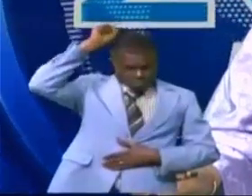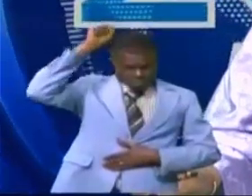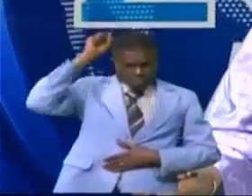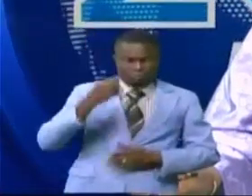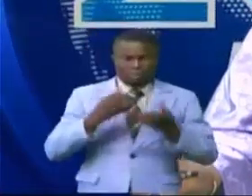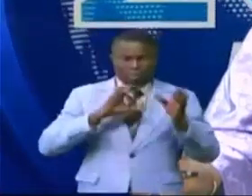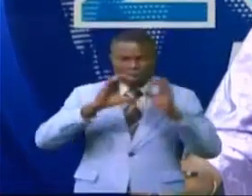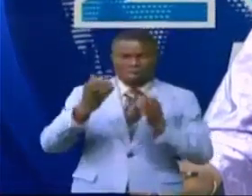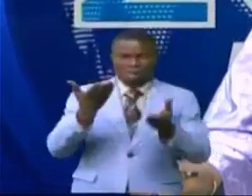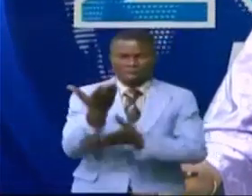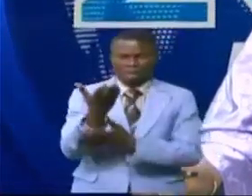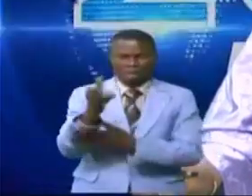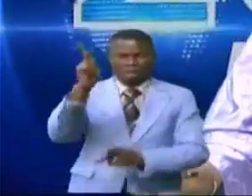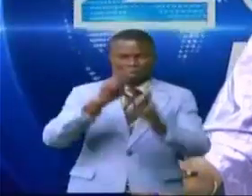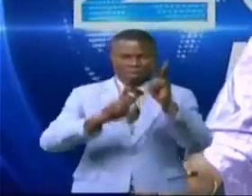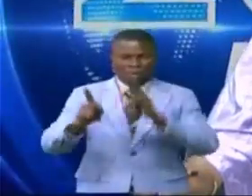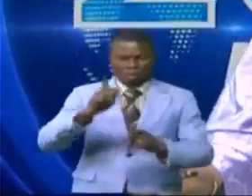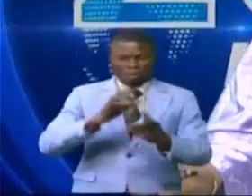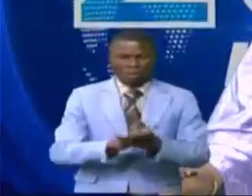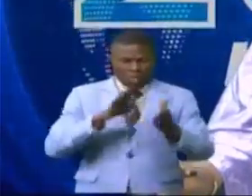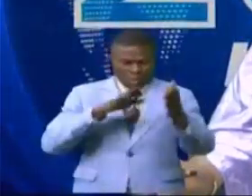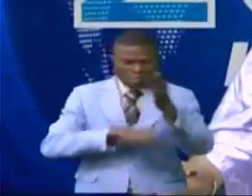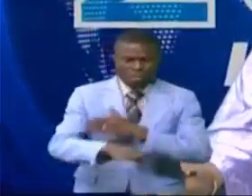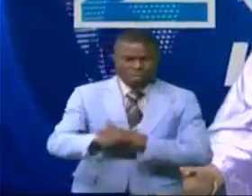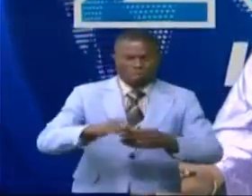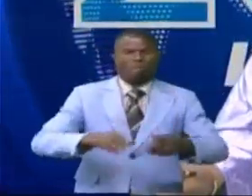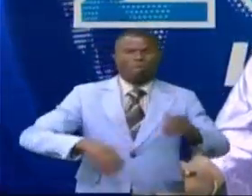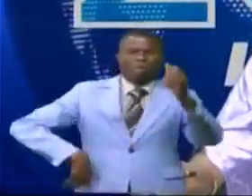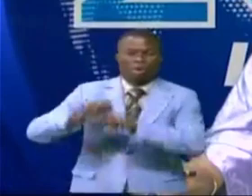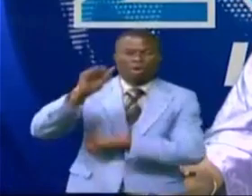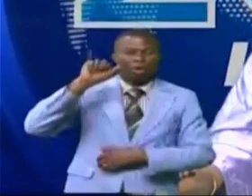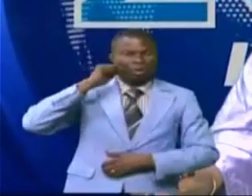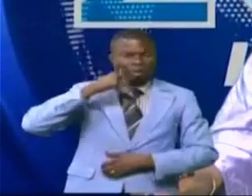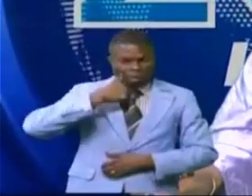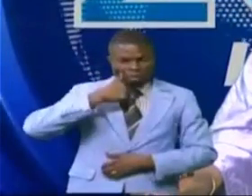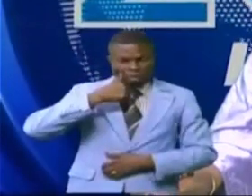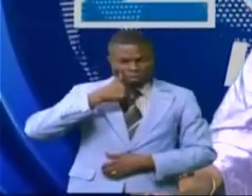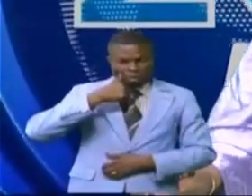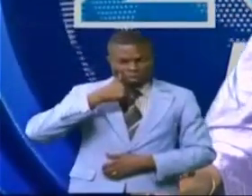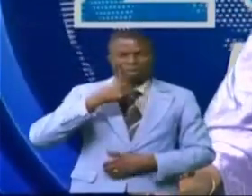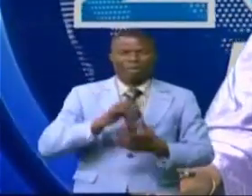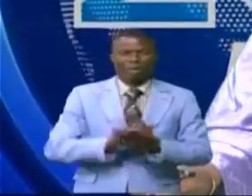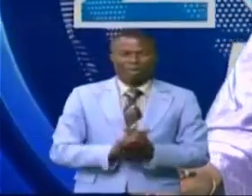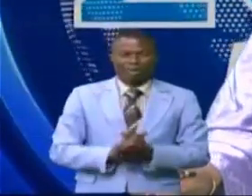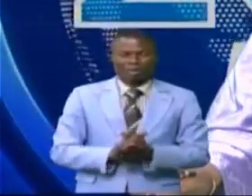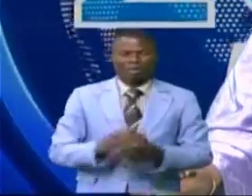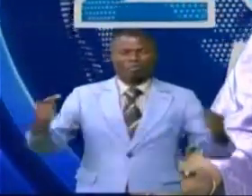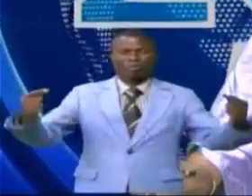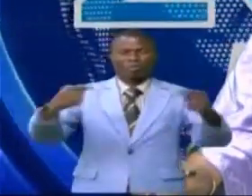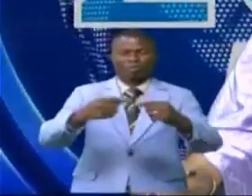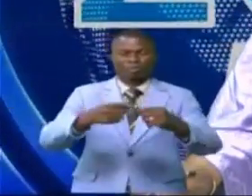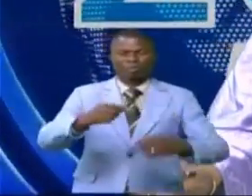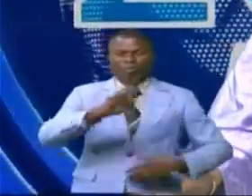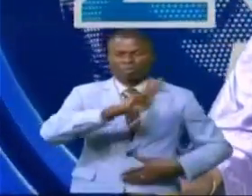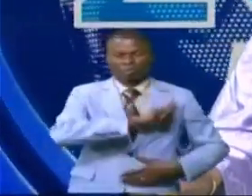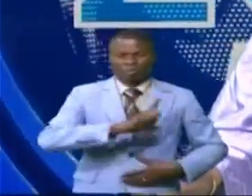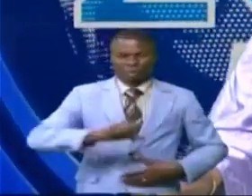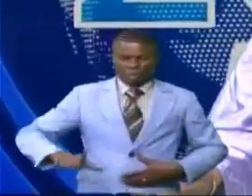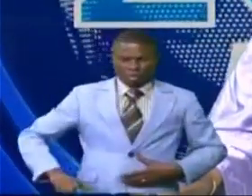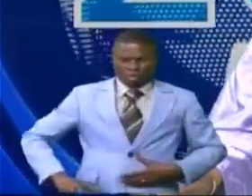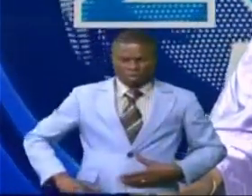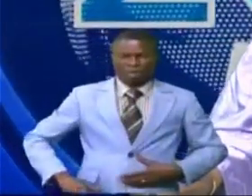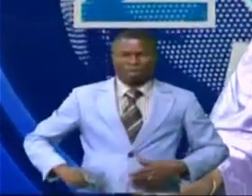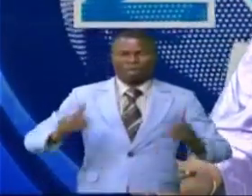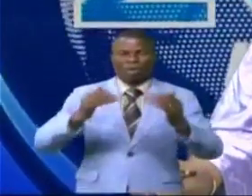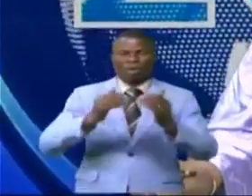porté à la connaissance du public que l'accès au stade des Martyrs de la Pentecôte pour assister à la rencontre sportive de football qui